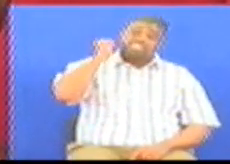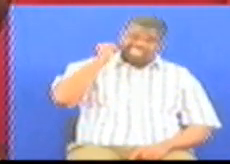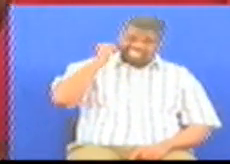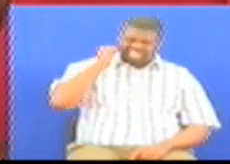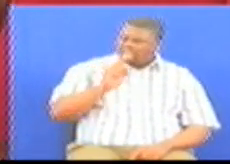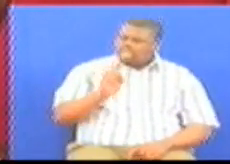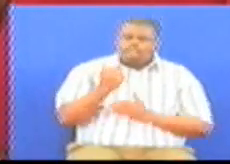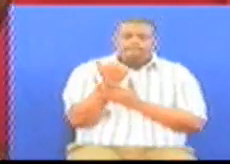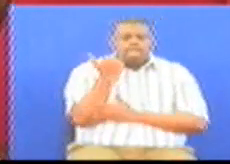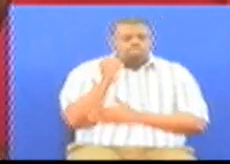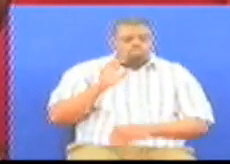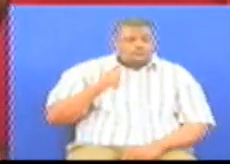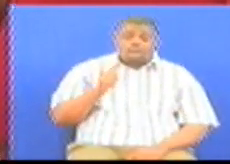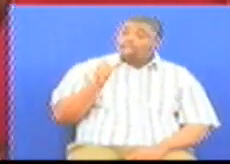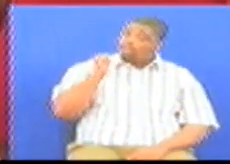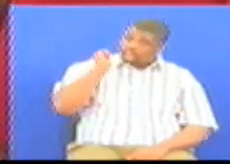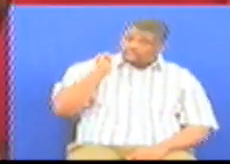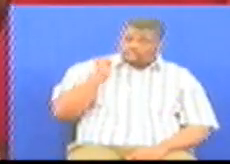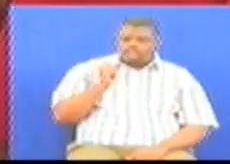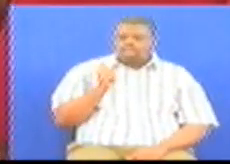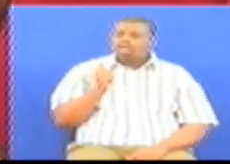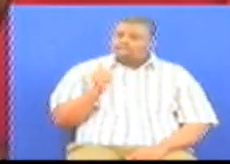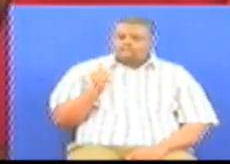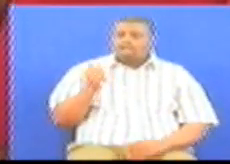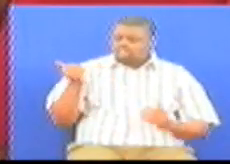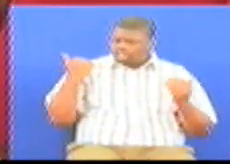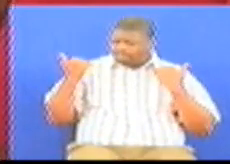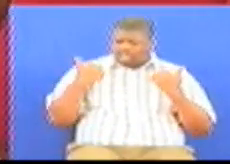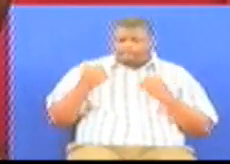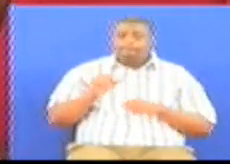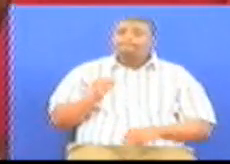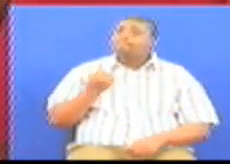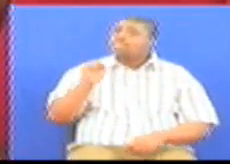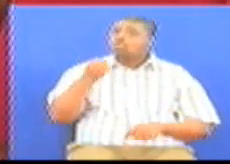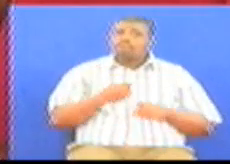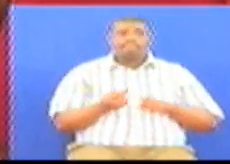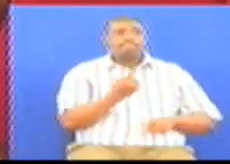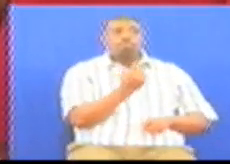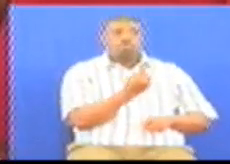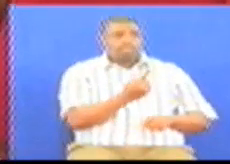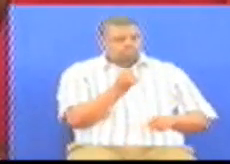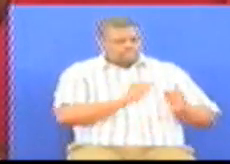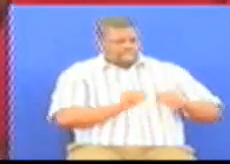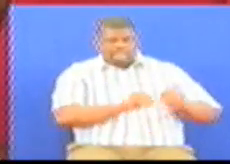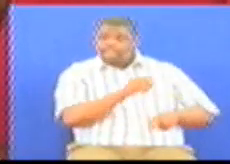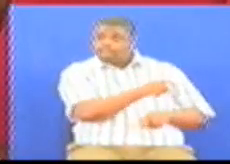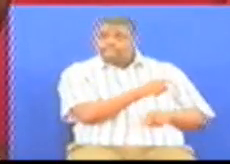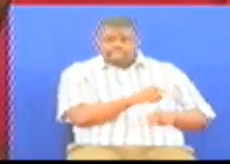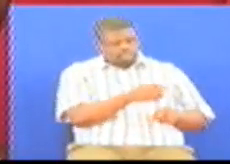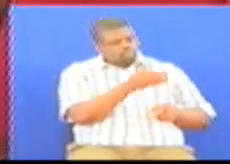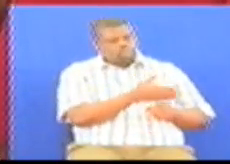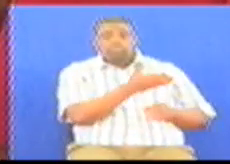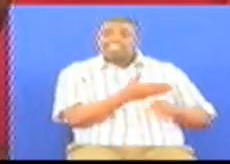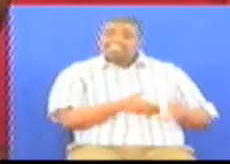mwaka jana alikuambia unatakiwa utoe milioni 100 kuchangia ujenzi pale, baada ya